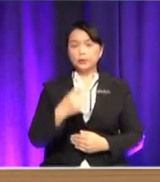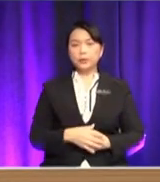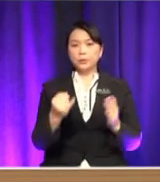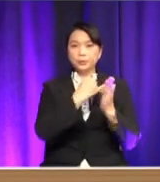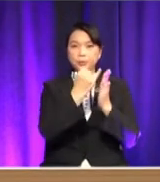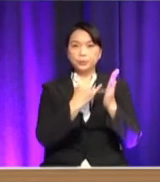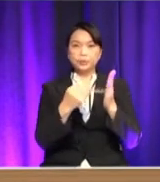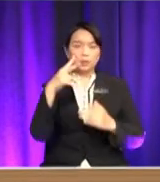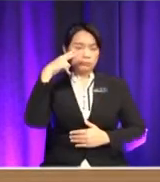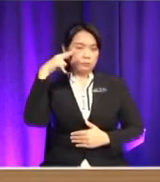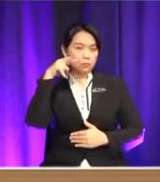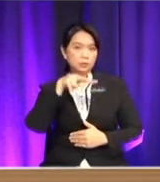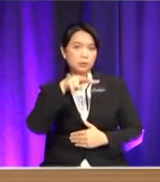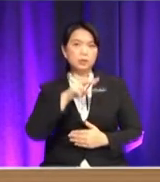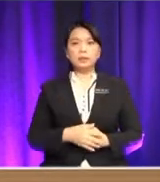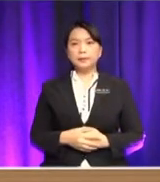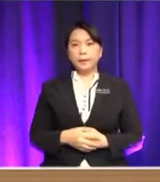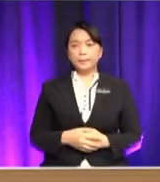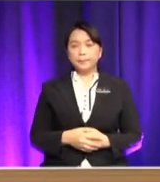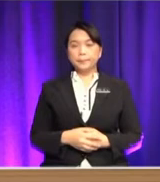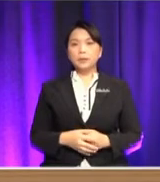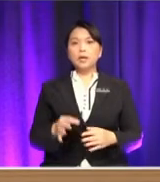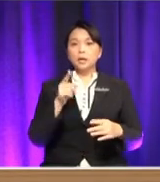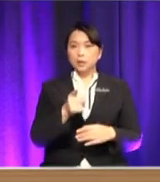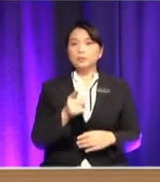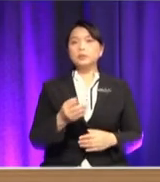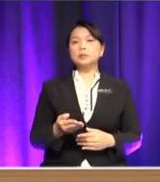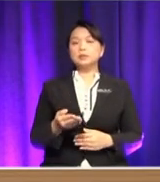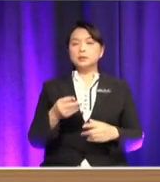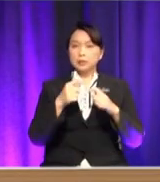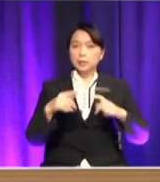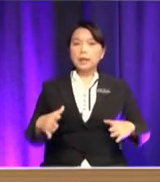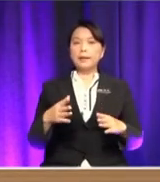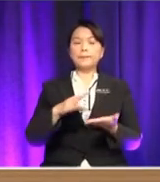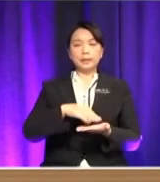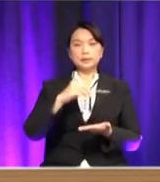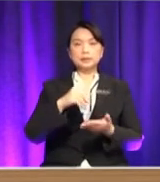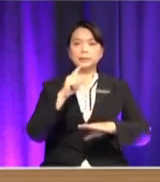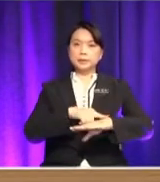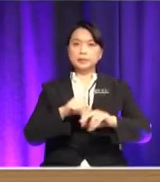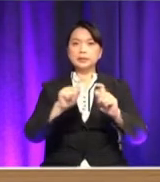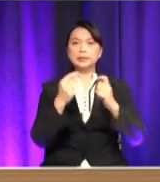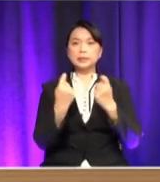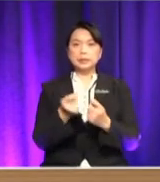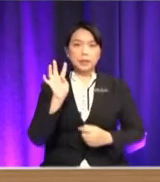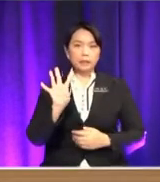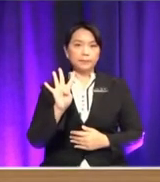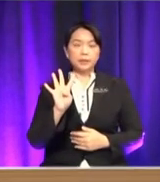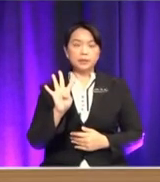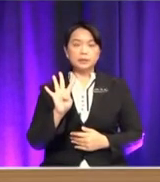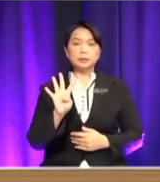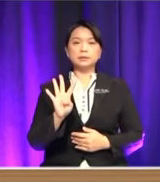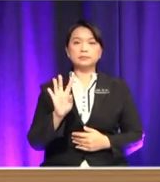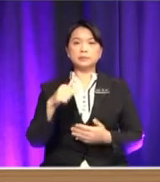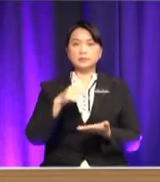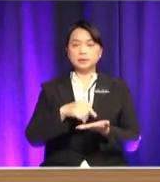lukisan pandangan Lex lukisan pandangan Eh kamu telah belajar semasih tingkatan 4 yang lalu sedih